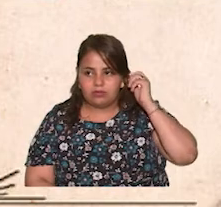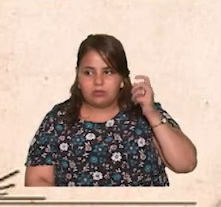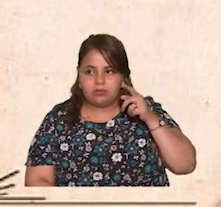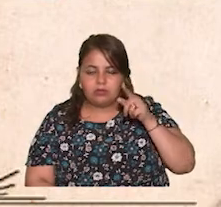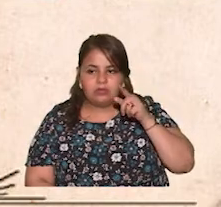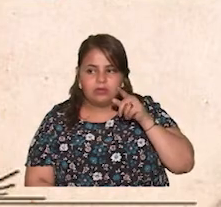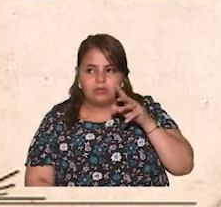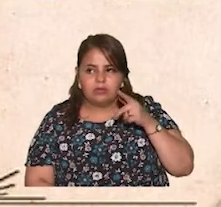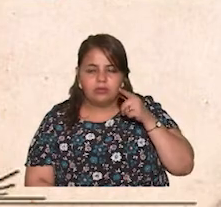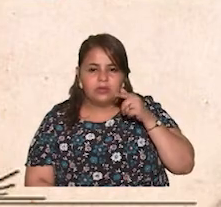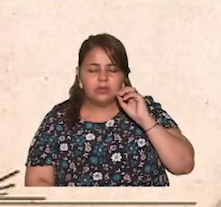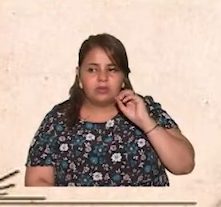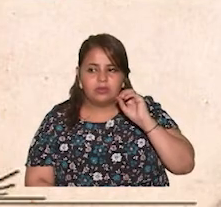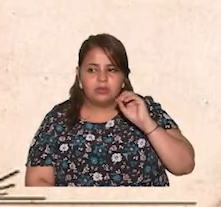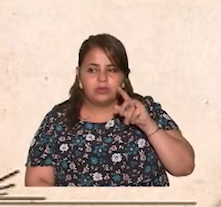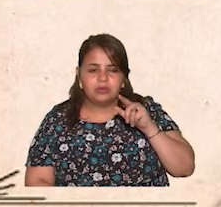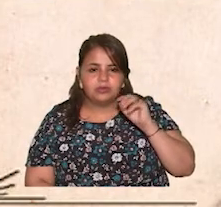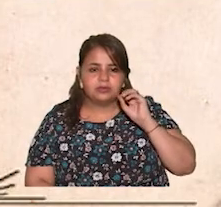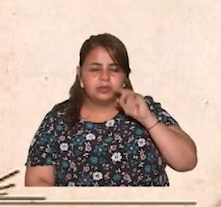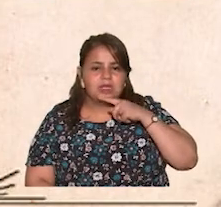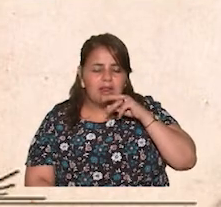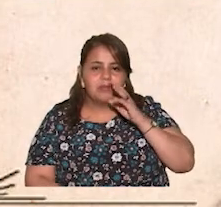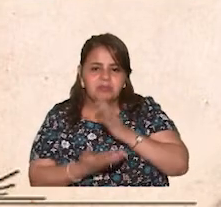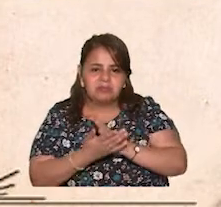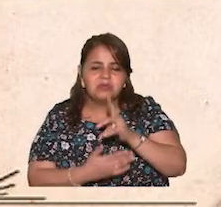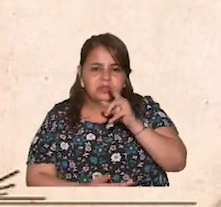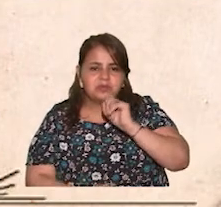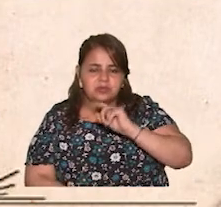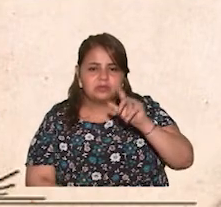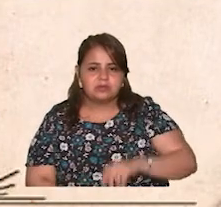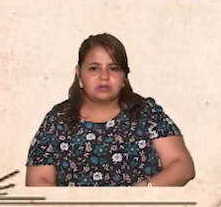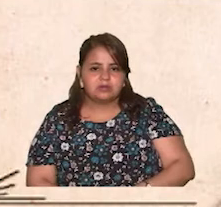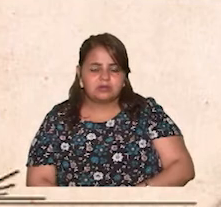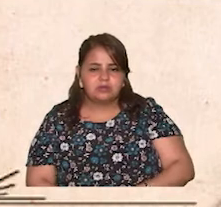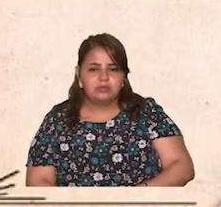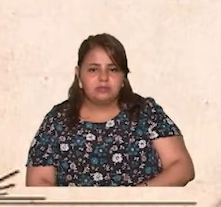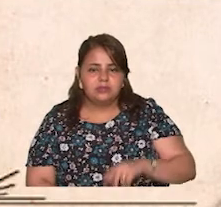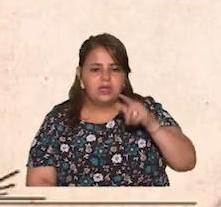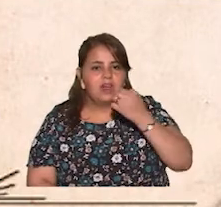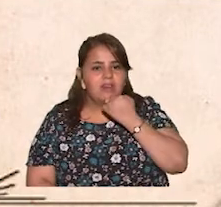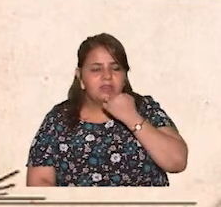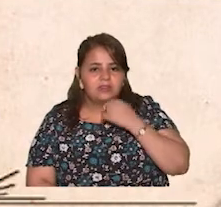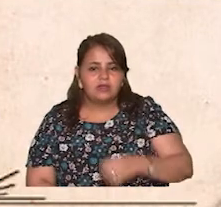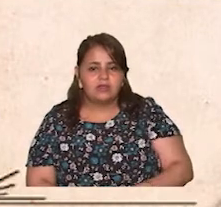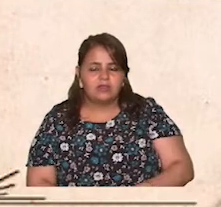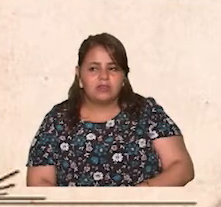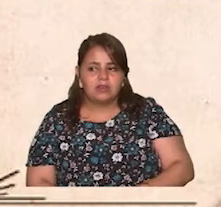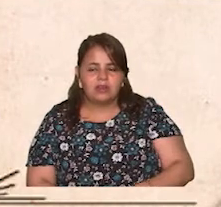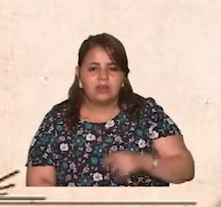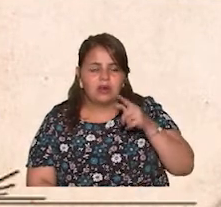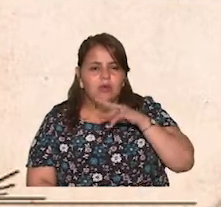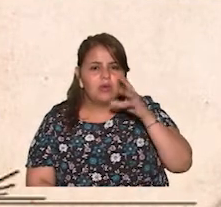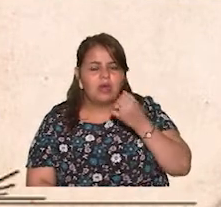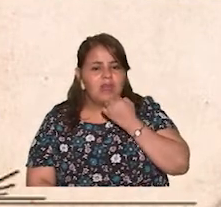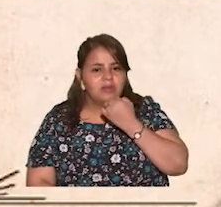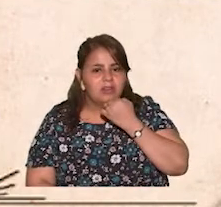ذنبهم ايه الابرياء اللي هيموتوا؟ لا عندك حق، دخلت دور ولقى نفسه ايه؟ بيعترف ان هو غلطان، فمن الرجوله ان انا الاقي ان انا غلطان.